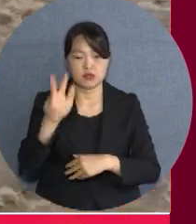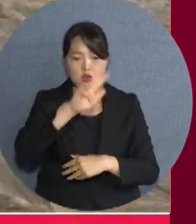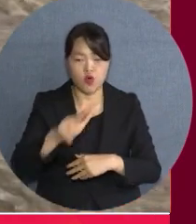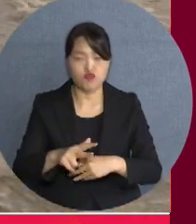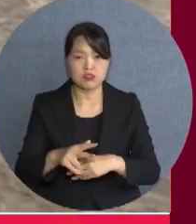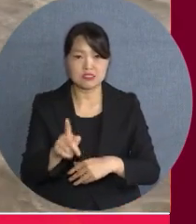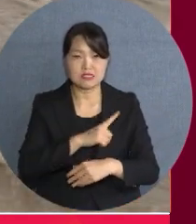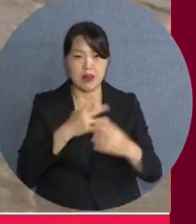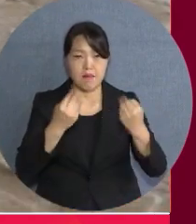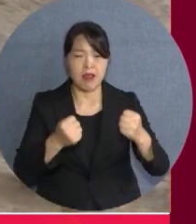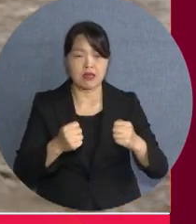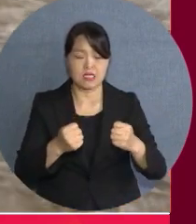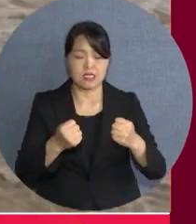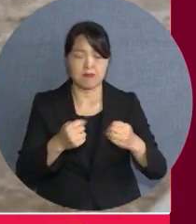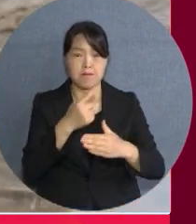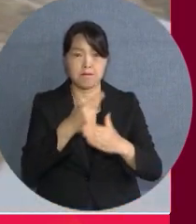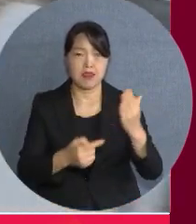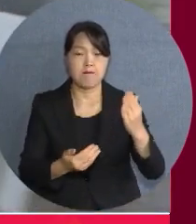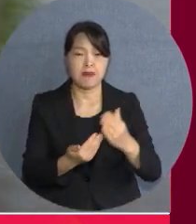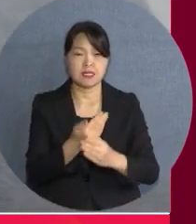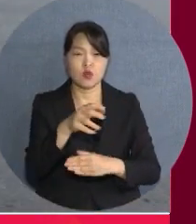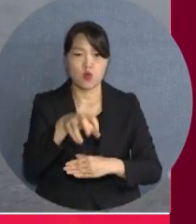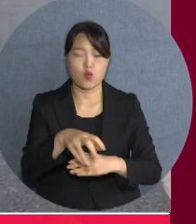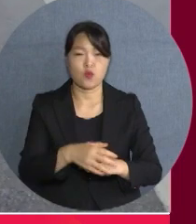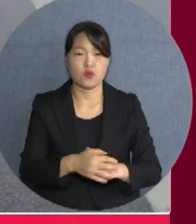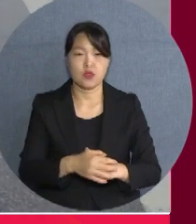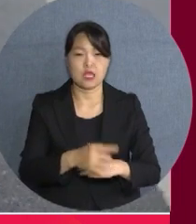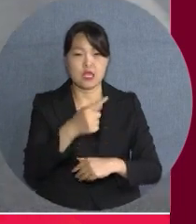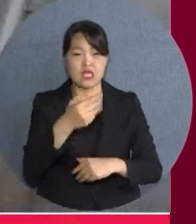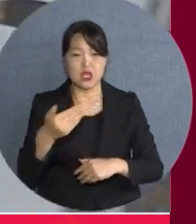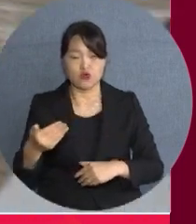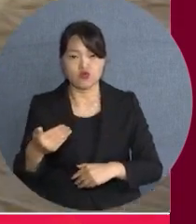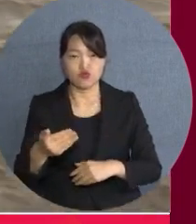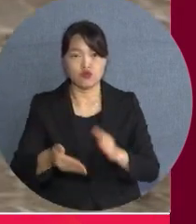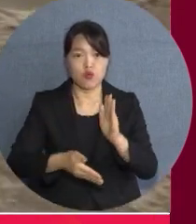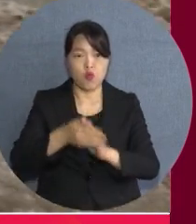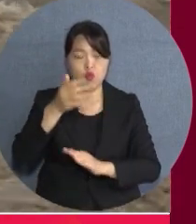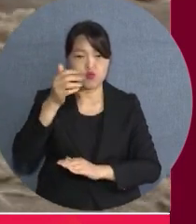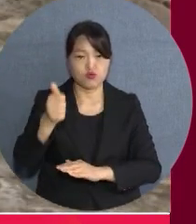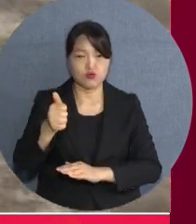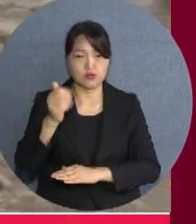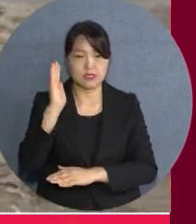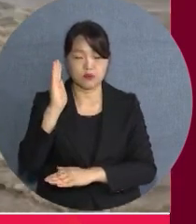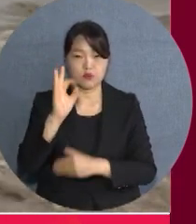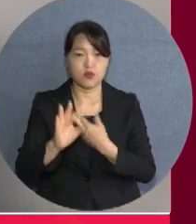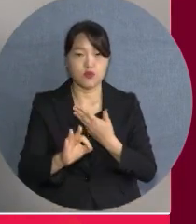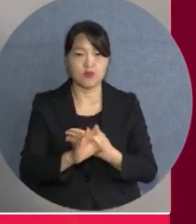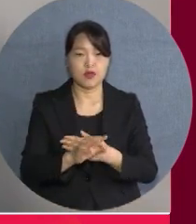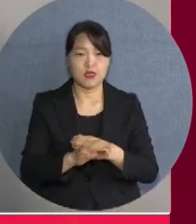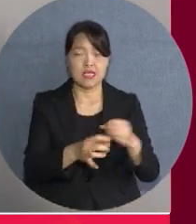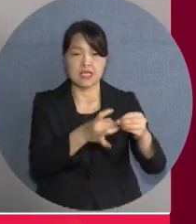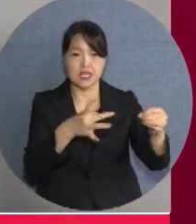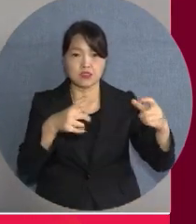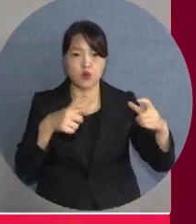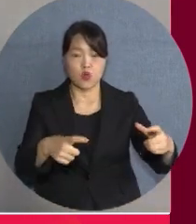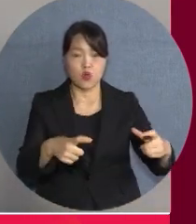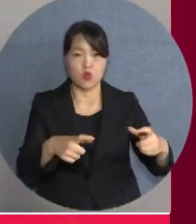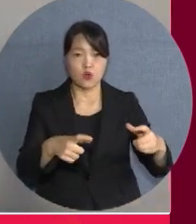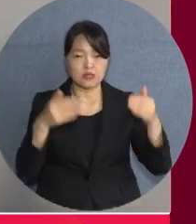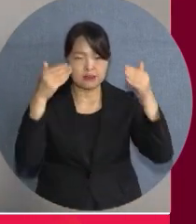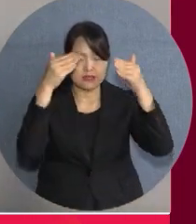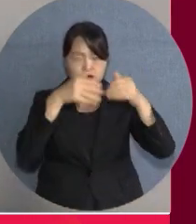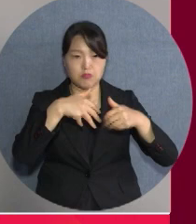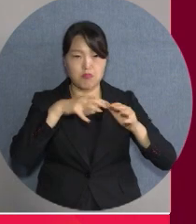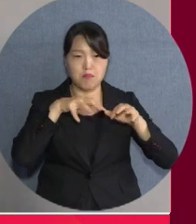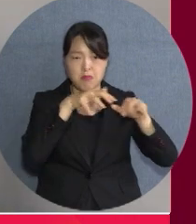인명피해 규모가 가장 큰 지역이고요. 지금 경북 소방본부가 이들 피해 지역에 대해서 특히 예천 지역을 중심으로 대대적인 인명